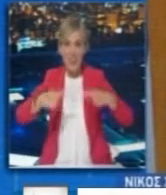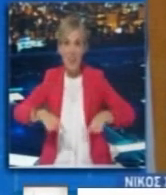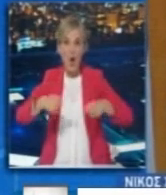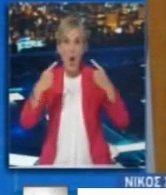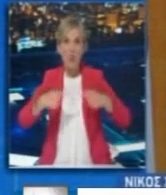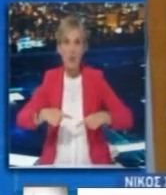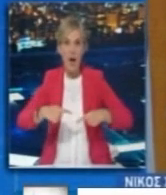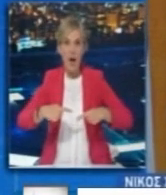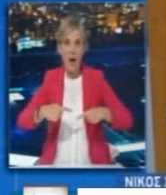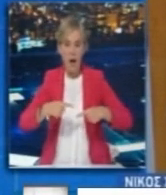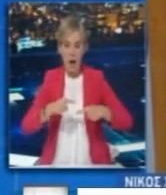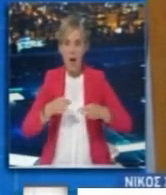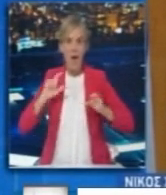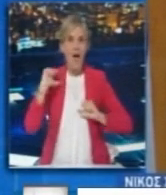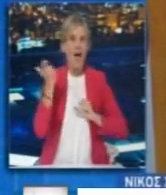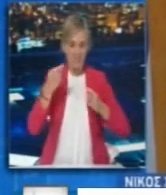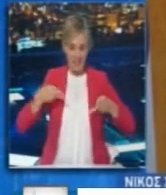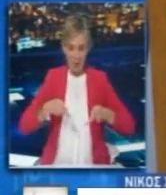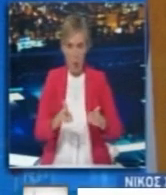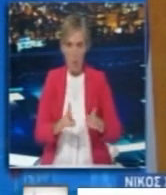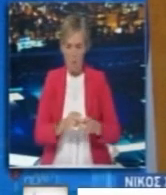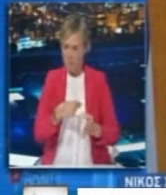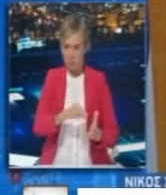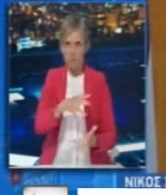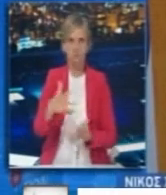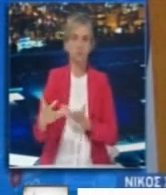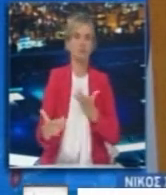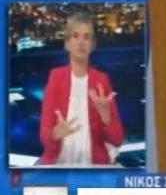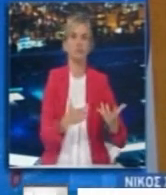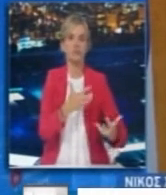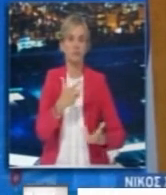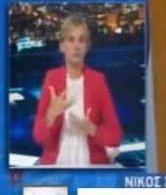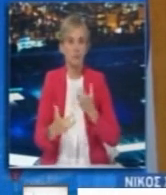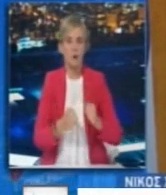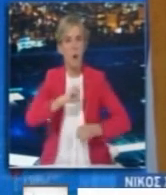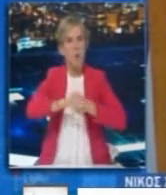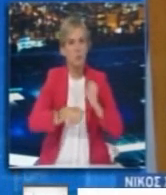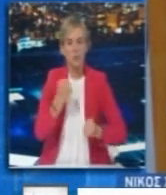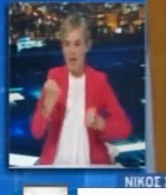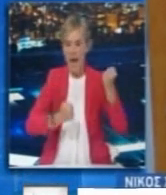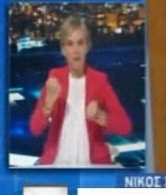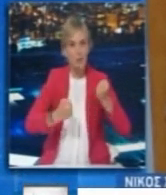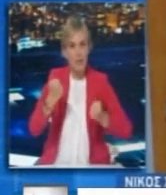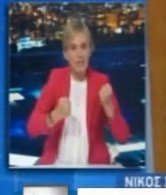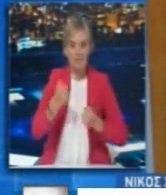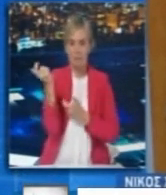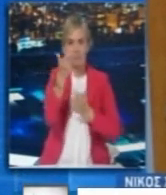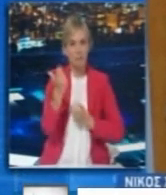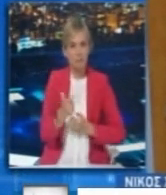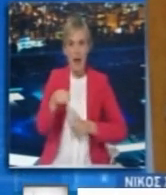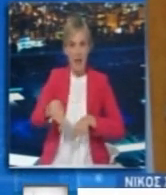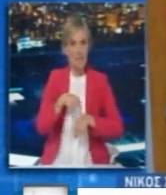ανακόπηκε άμεσα. Εκτός από τις ισχυρές επίγειες δυνάμεις που υπήρχαν ήδη σε διασπορά στην ευρύτερη περιοχή, τώρα συνολικά